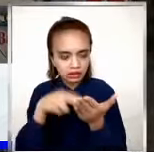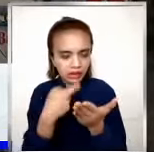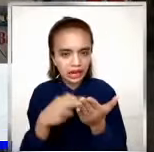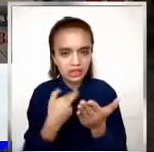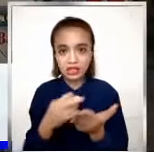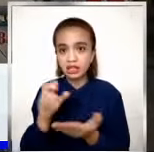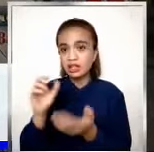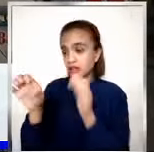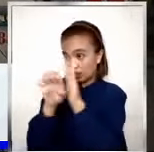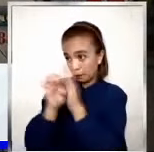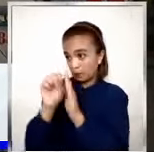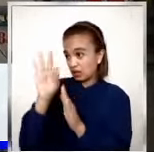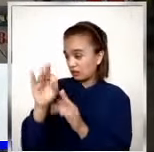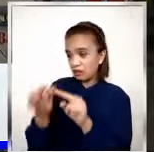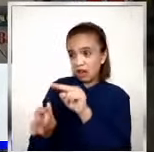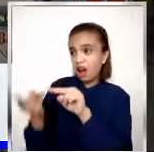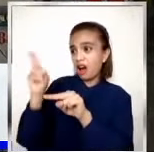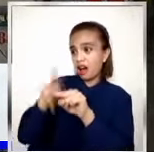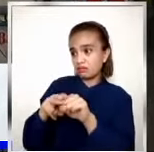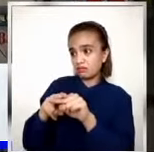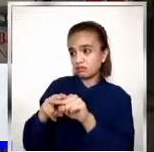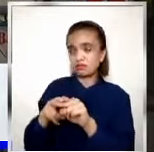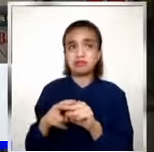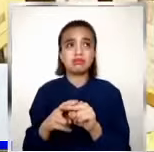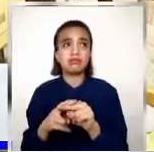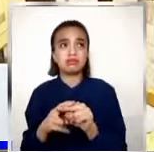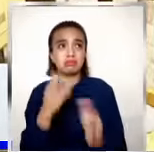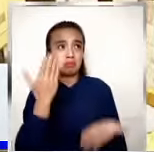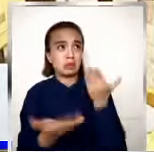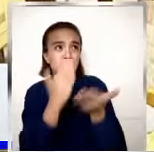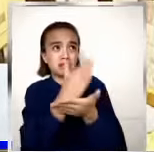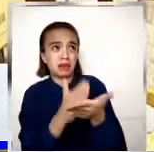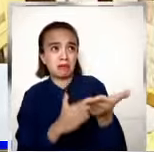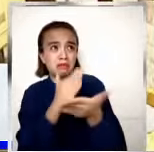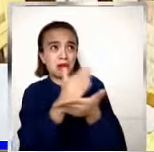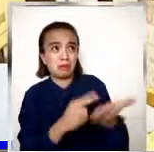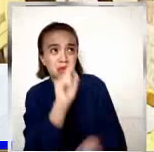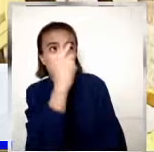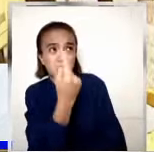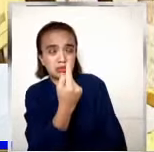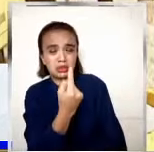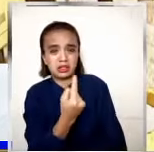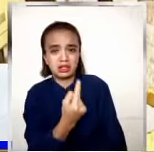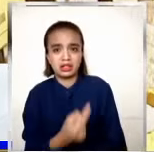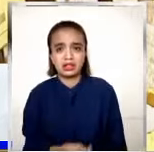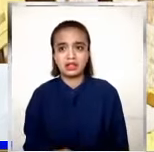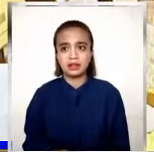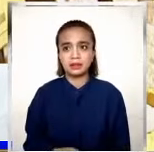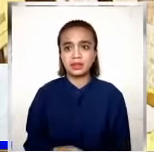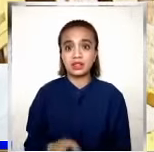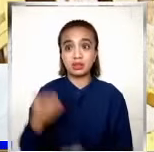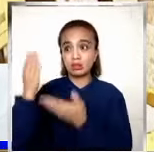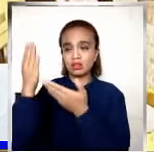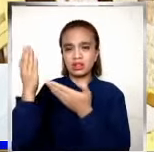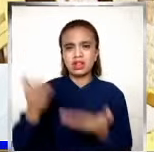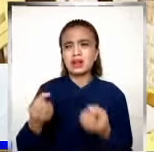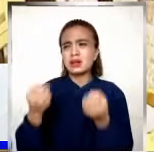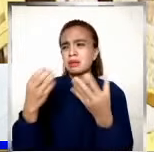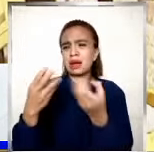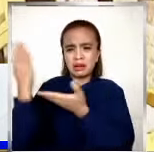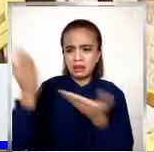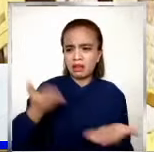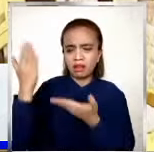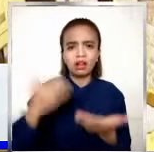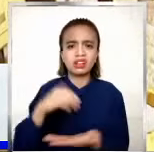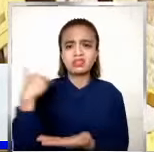pa ko kaya kayo na. Eh baka kalahati na lang, ma'am. Yung imported, hindi na uubos eh. Marami dumarating, ma'am eh.